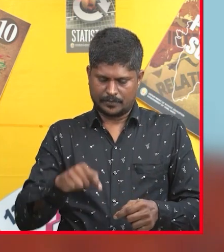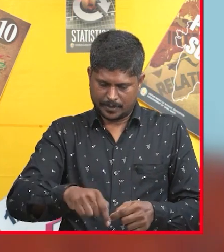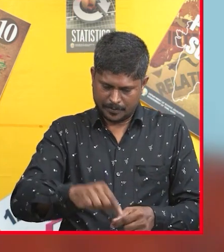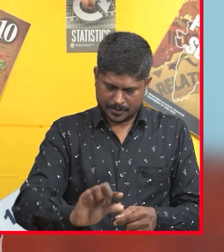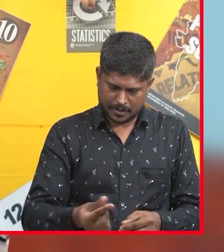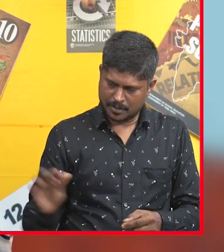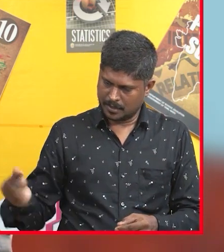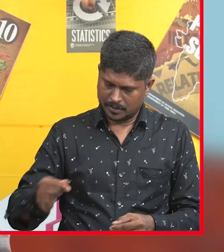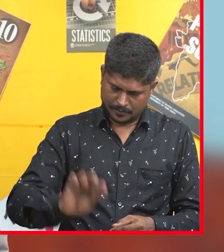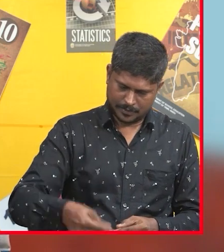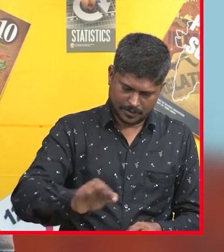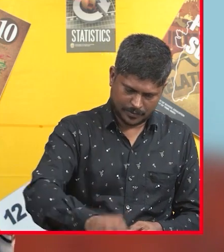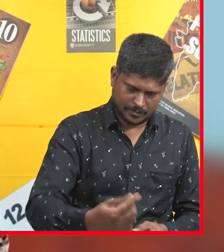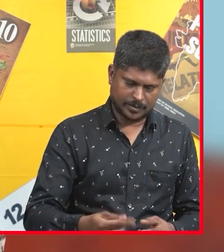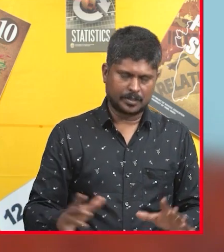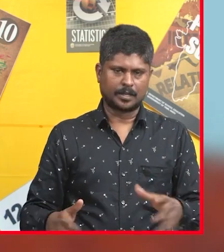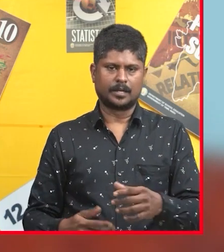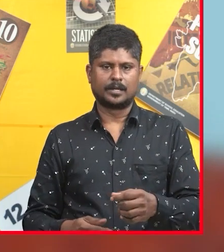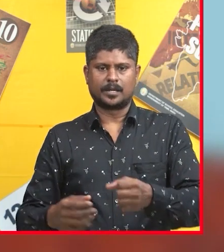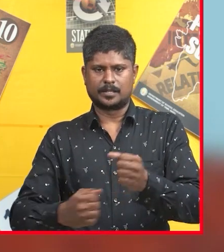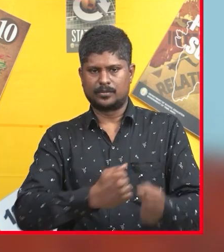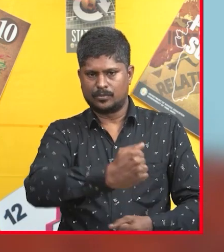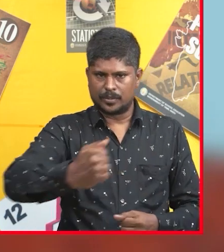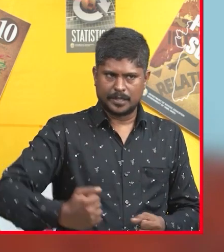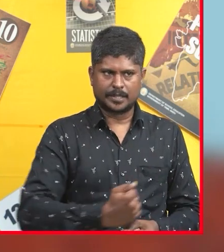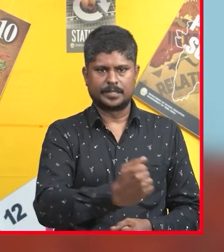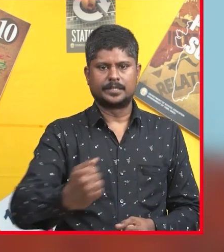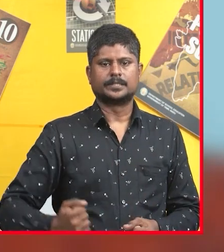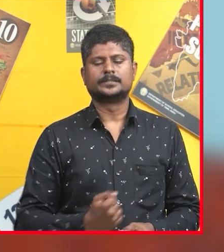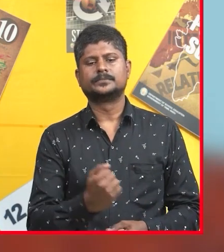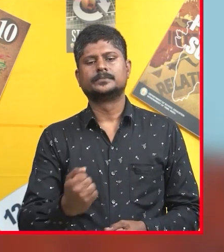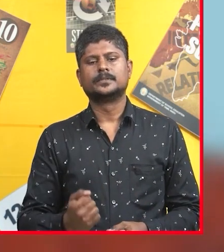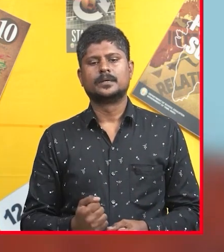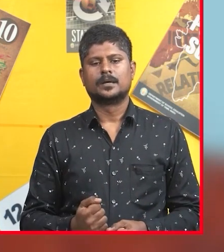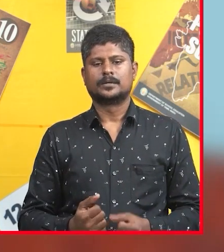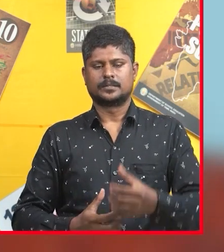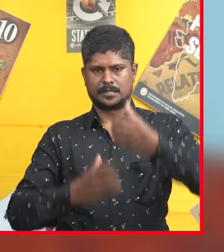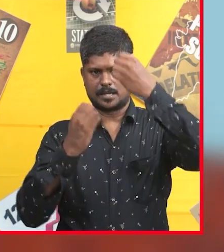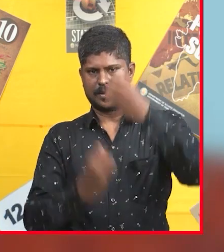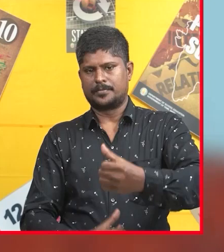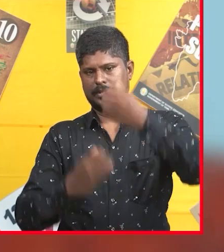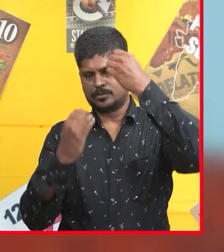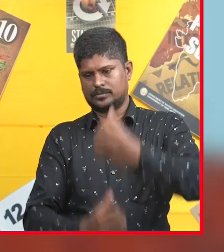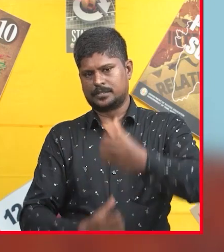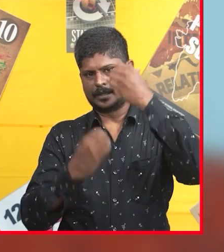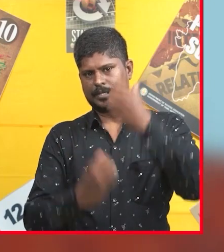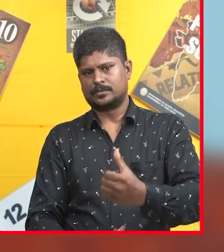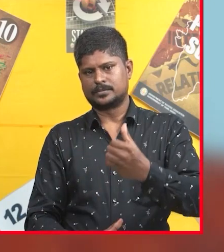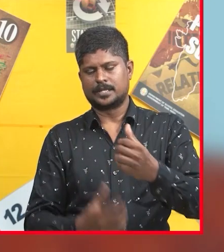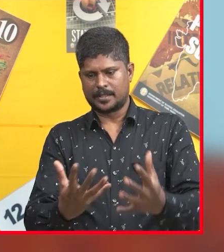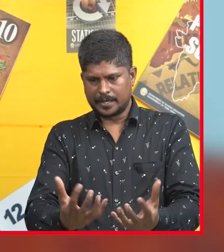வைக்கப்பட்டுள்ள அந்த திணைய உரல்வாய் பெய்து உரலில் இட்டு அம்மி உரலில் இட்டு குத்தி